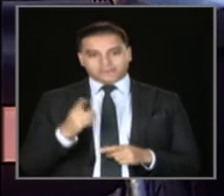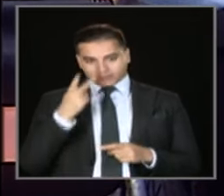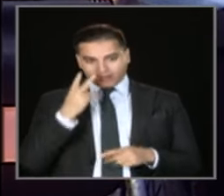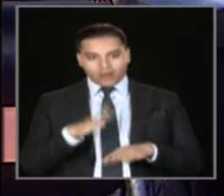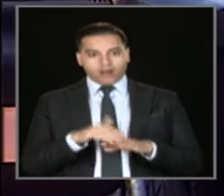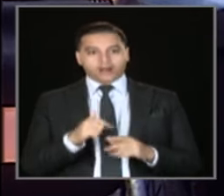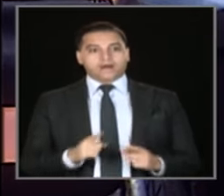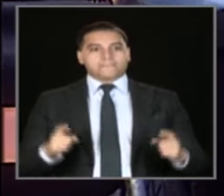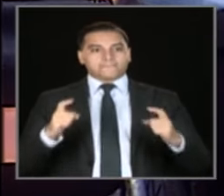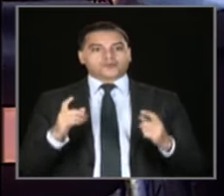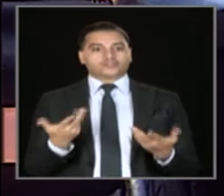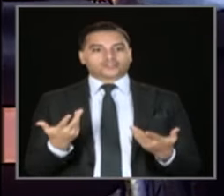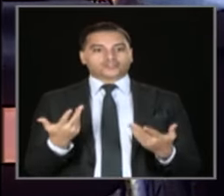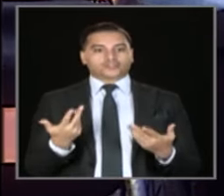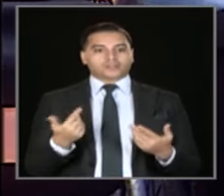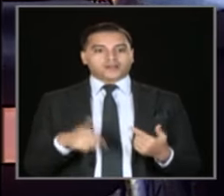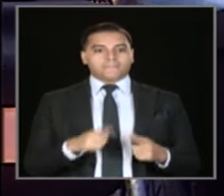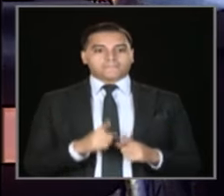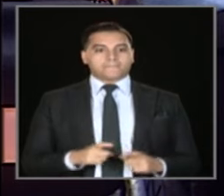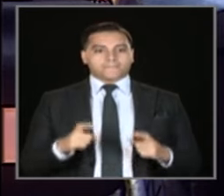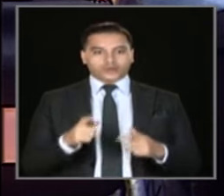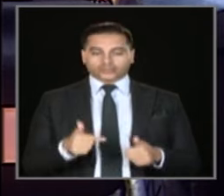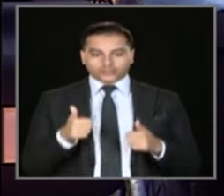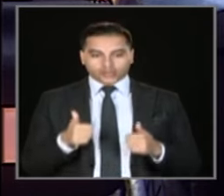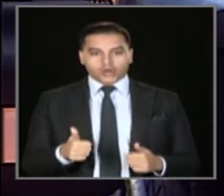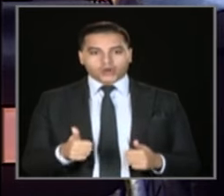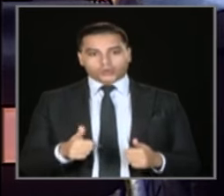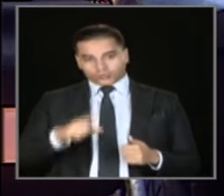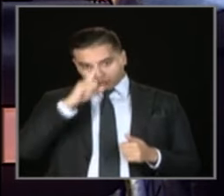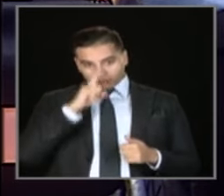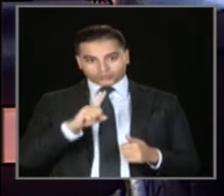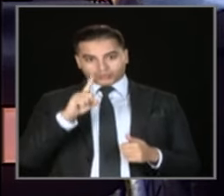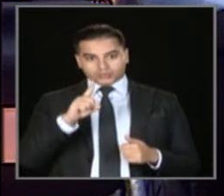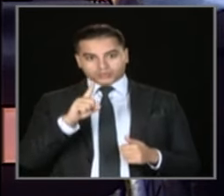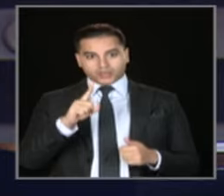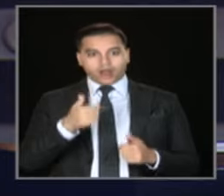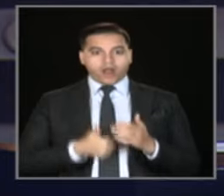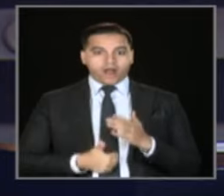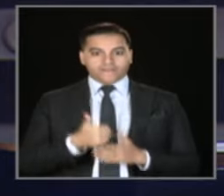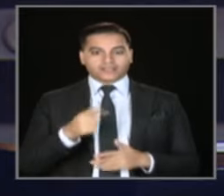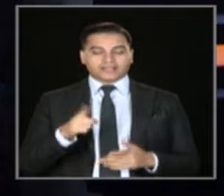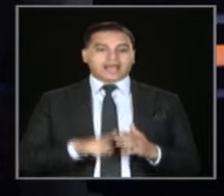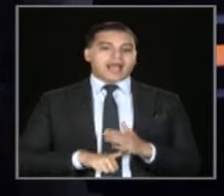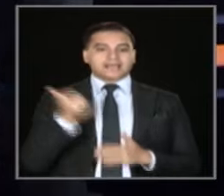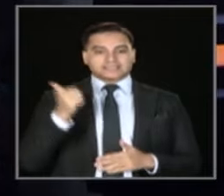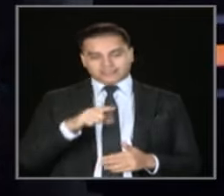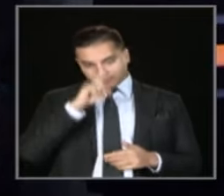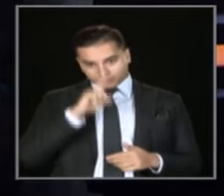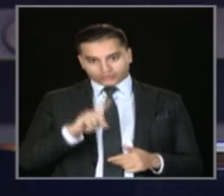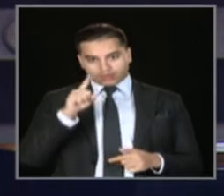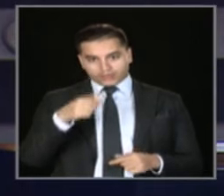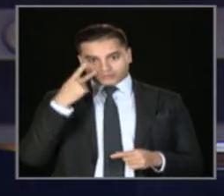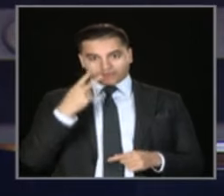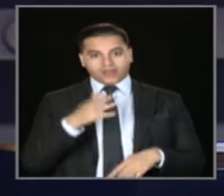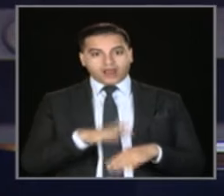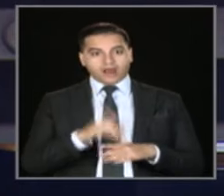ماتش النهاردة؟ هيبقى ماتش حلو، الأفضل هو اللي يكسب. إزيك يا مريم؟ الحمد لله. كنت متوقع